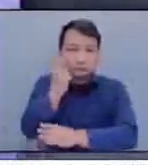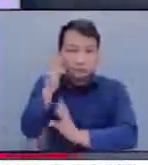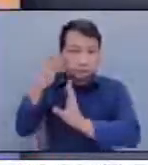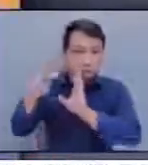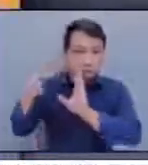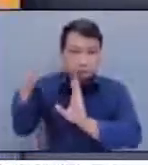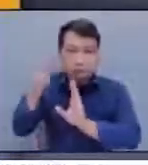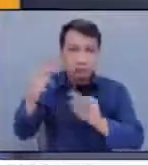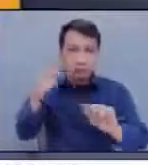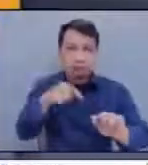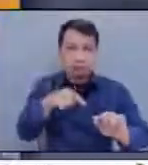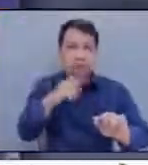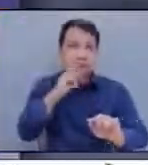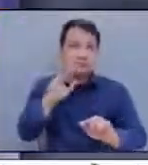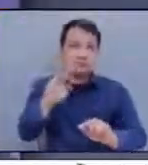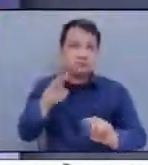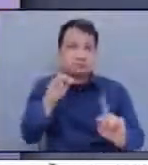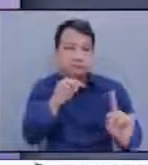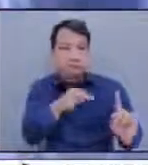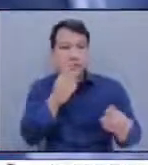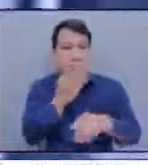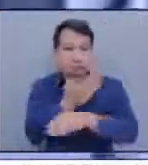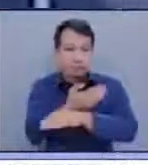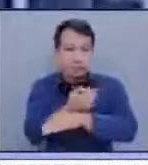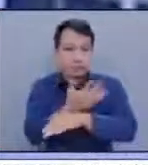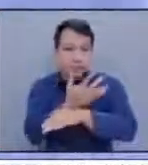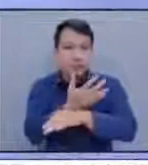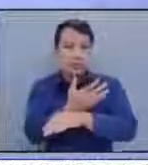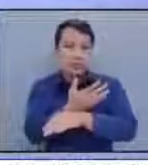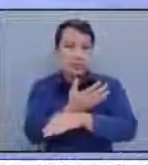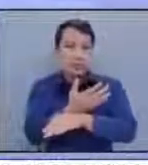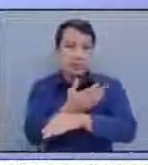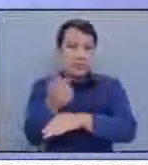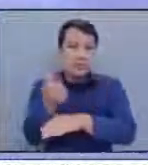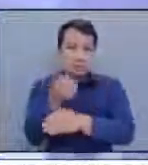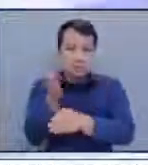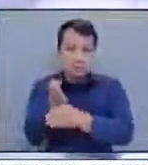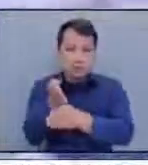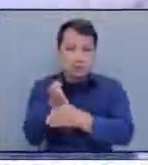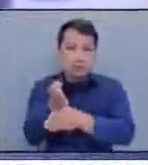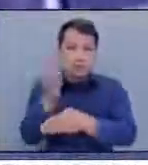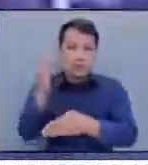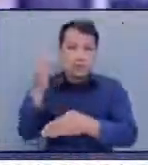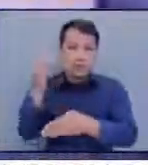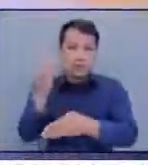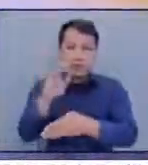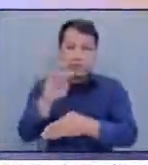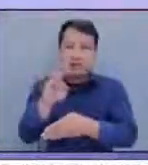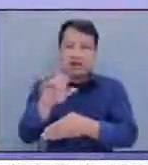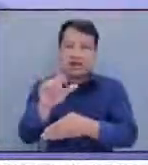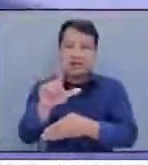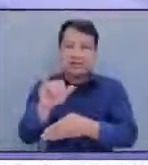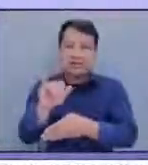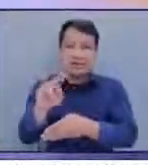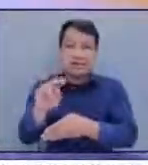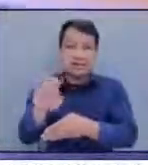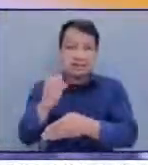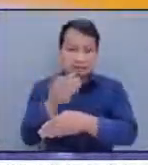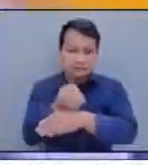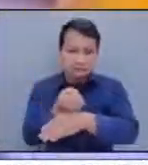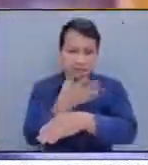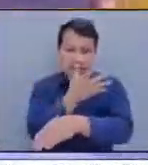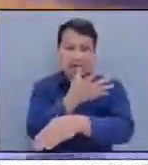sa Facebook, makikita ang pampasayarong bus ng Yellow Bus Line habang binabaybay ang Jensen Drive sa